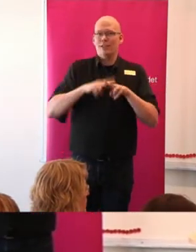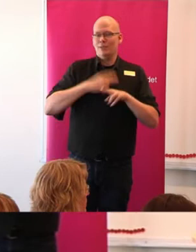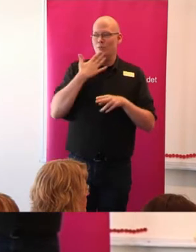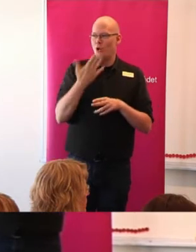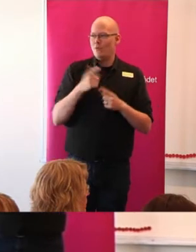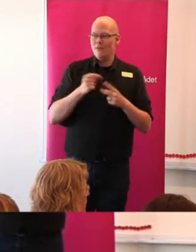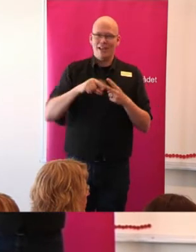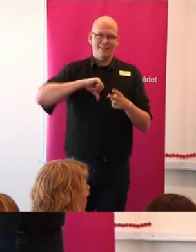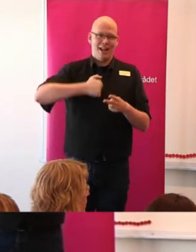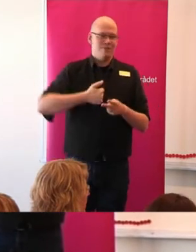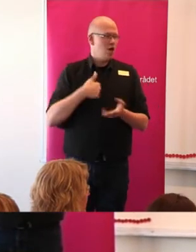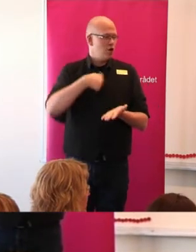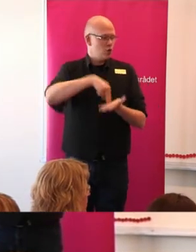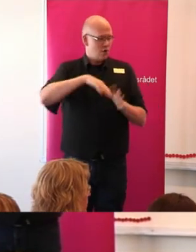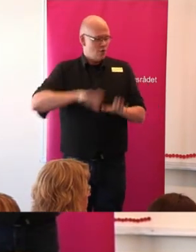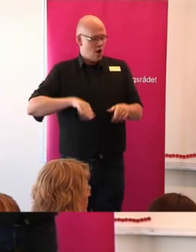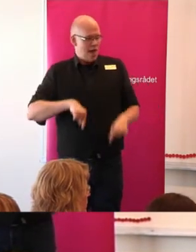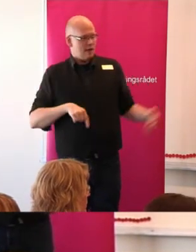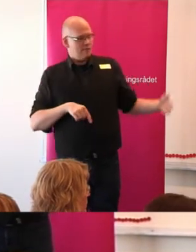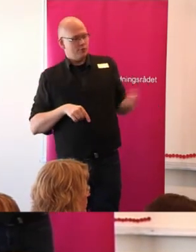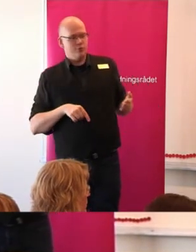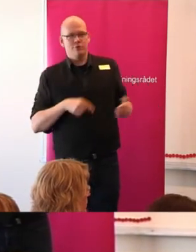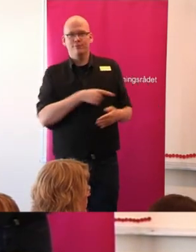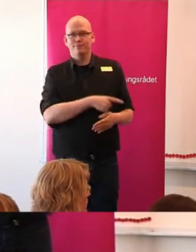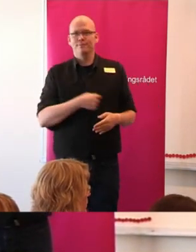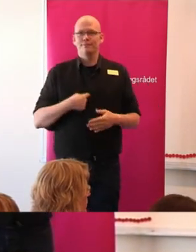Jag står kvar här på flanken.